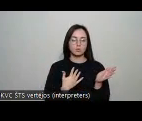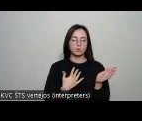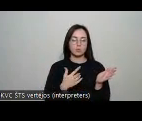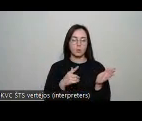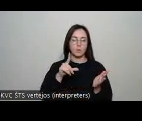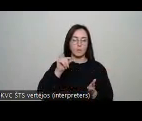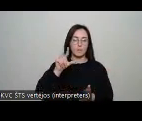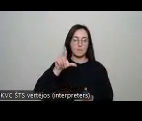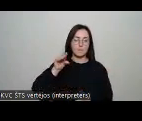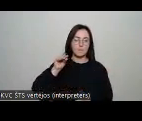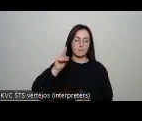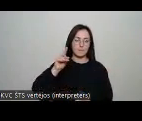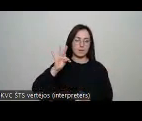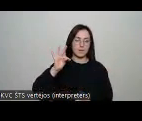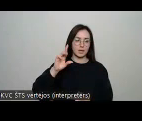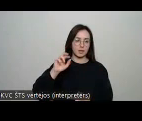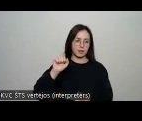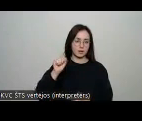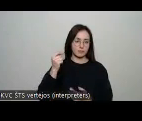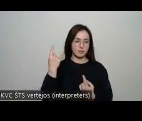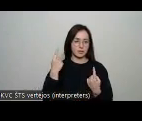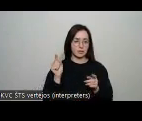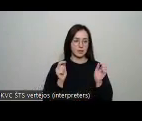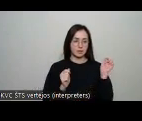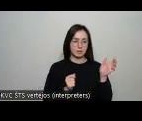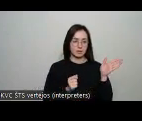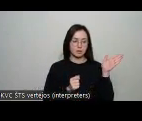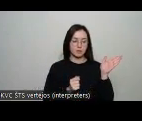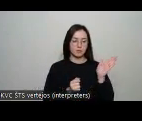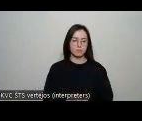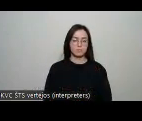darnus vystymasis, kita skaidrė.